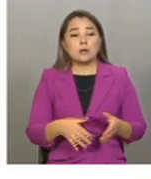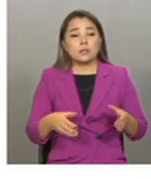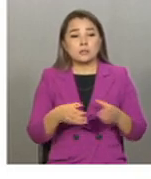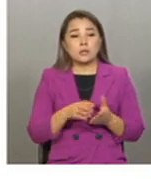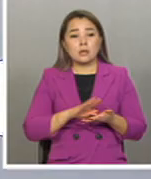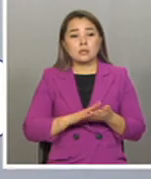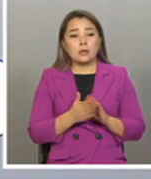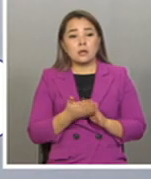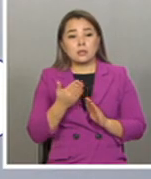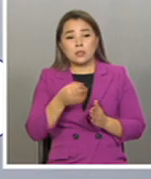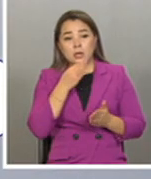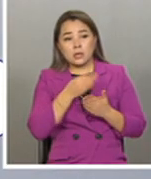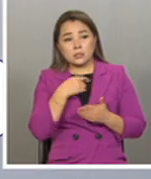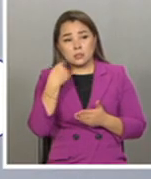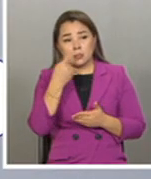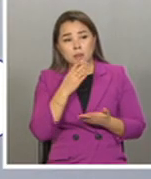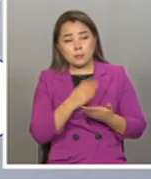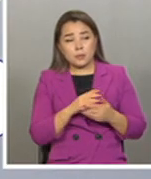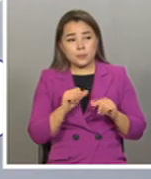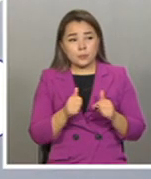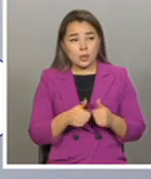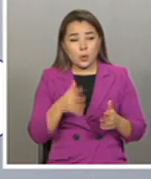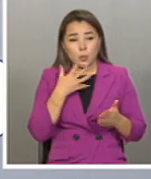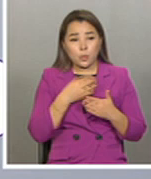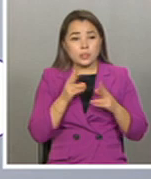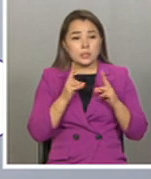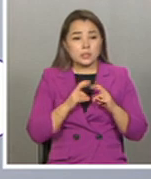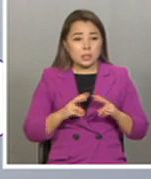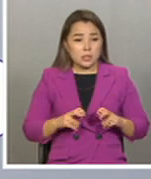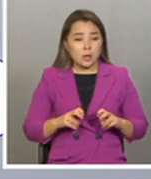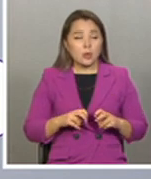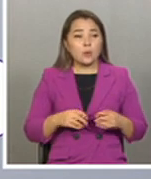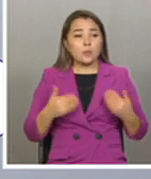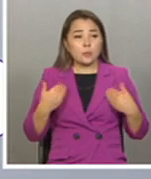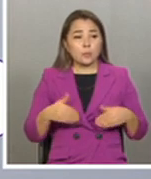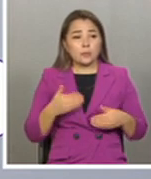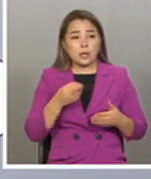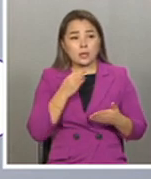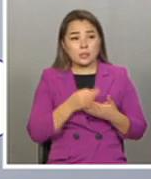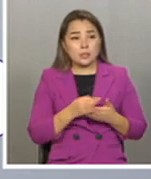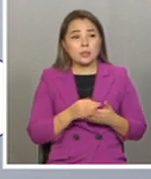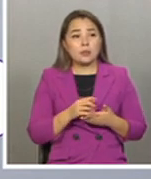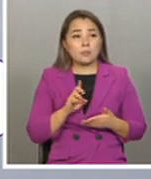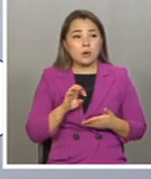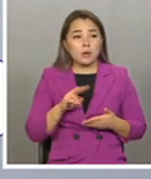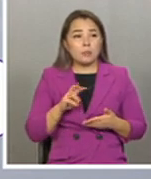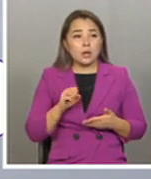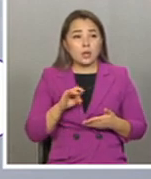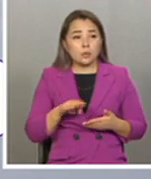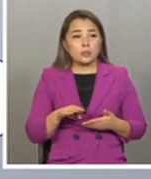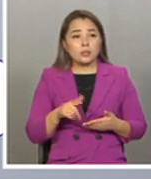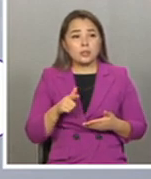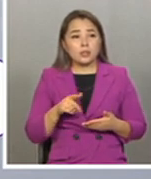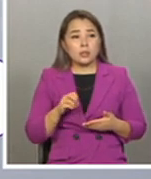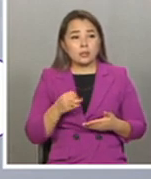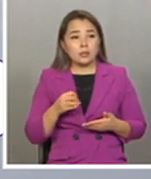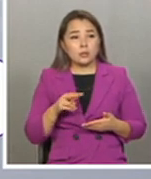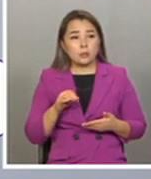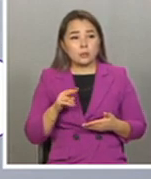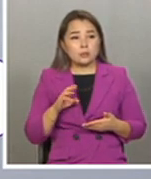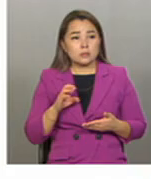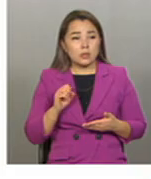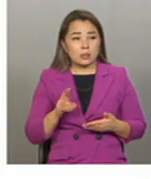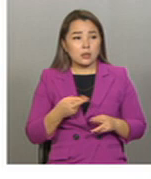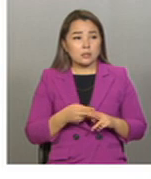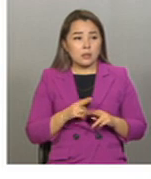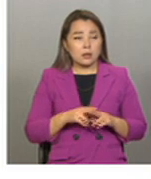күйге жатады. Өзінің зерттеулерімен Бойл-Мариот және Гей-Люссак заңдарына сүйеніп, итальяндық